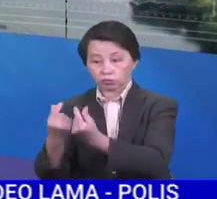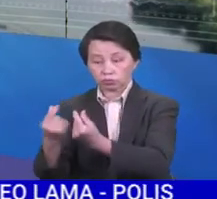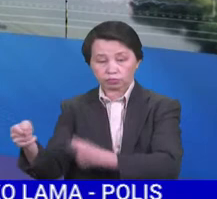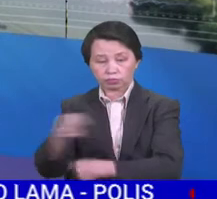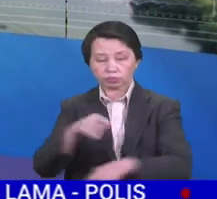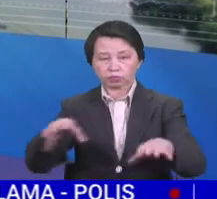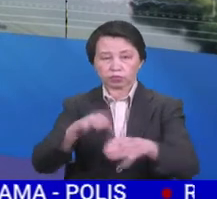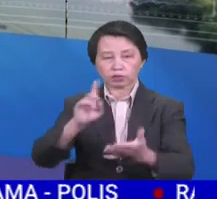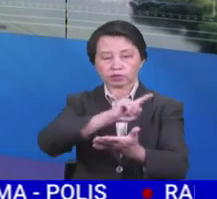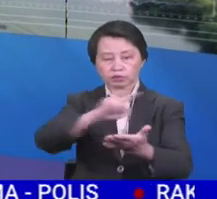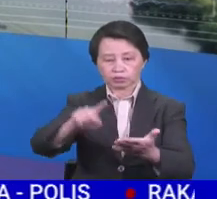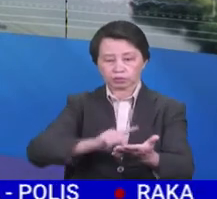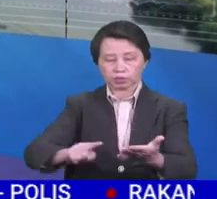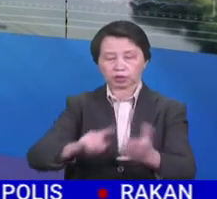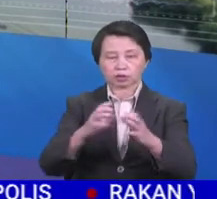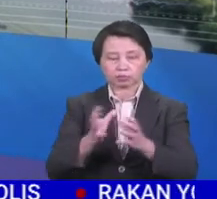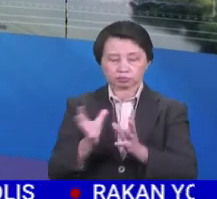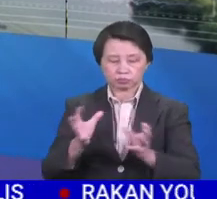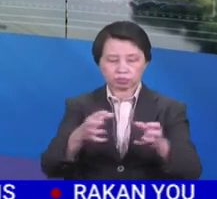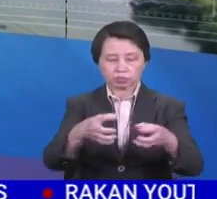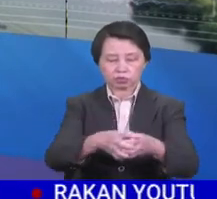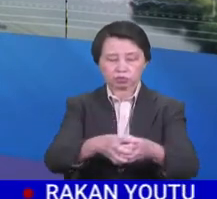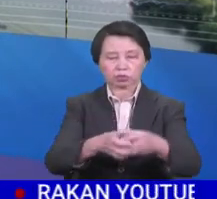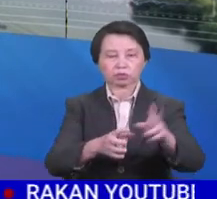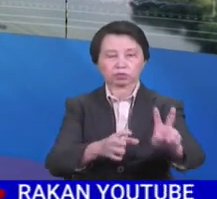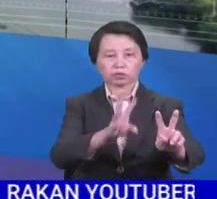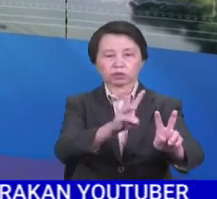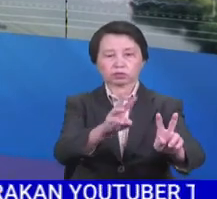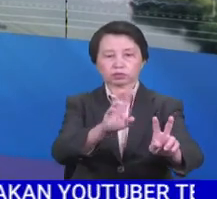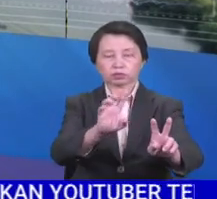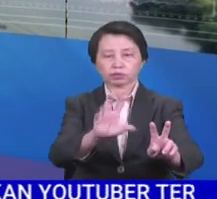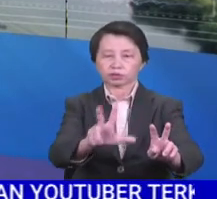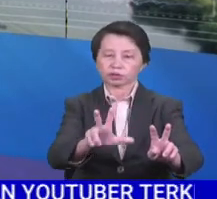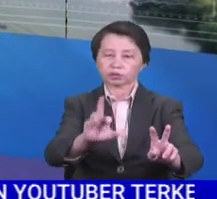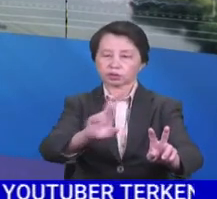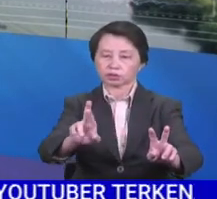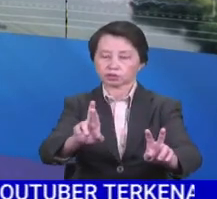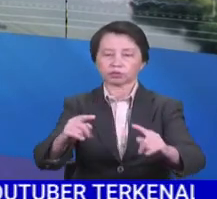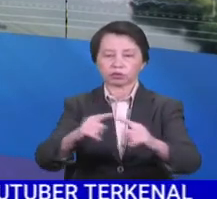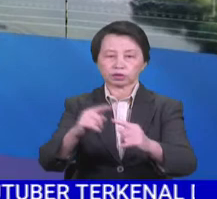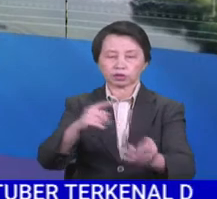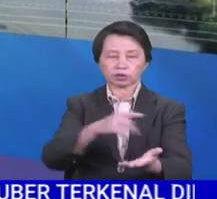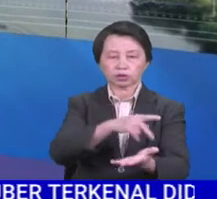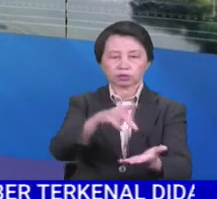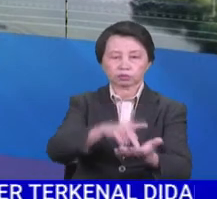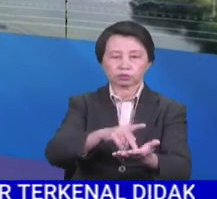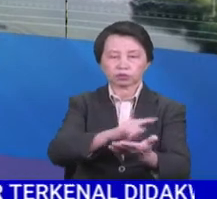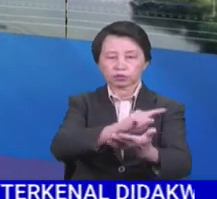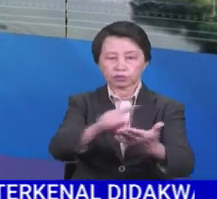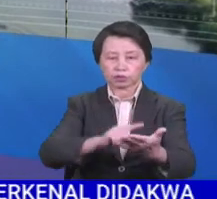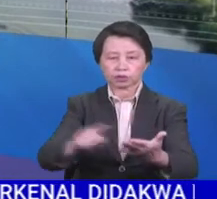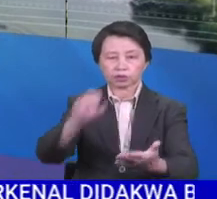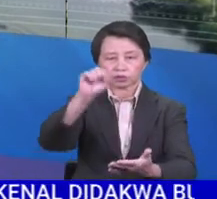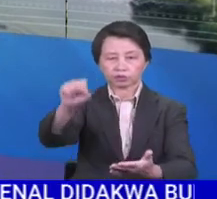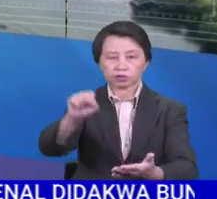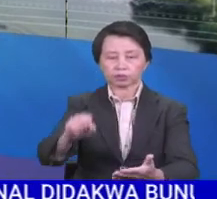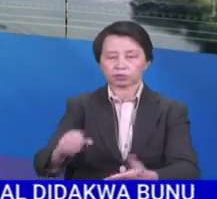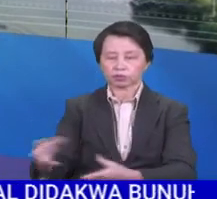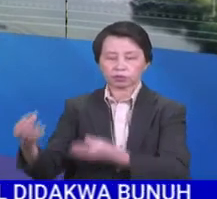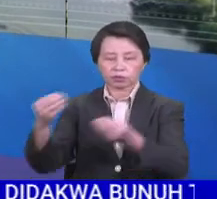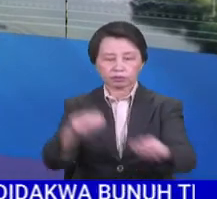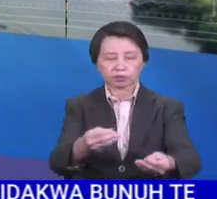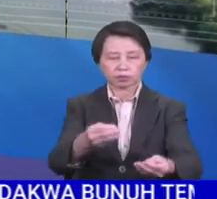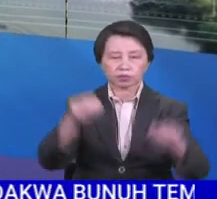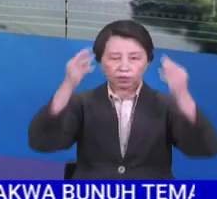peradang an berkelompok berjumlah r63000 kepada pusat zakat negeri Sabah ia disampaikan